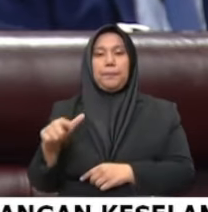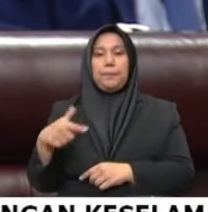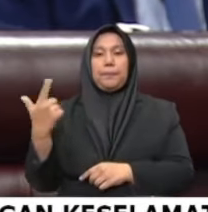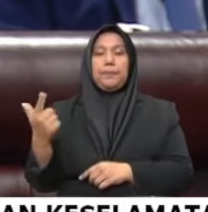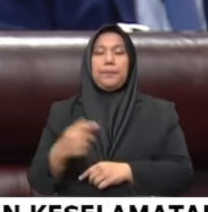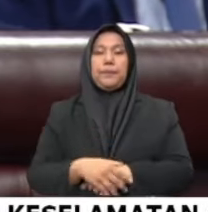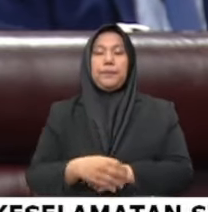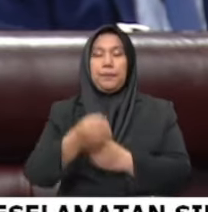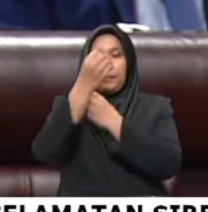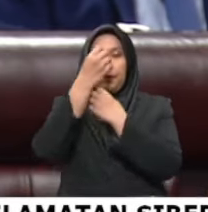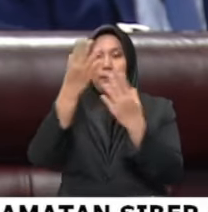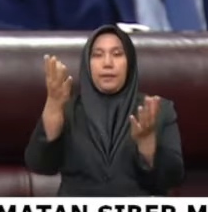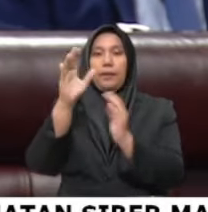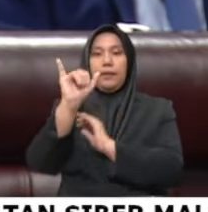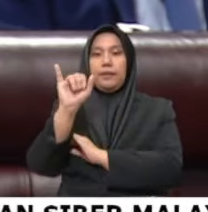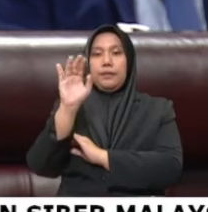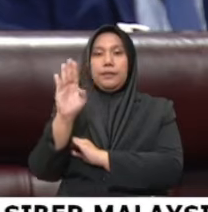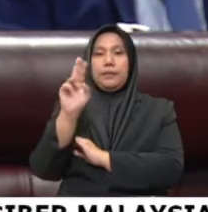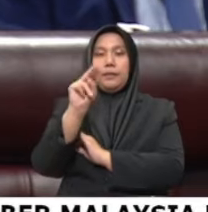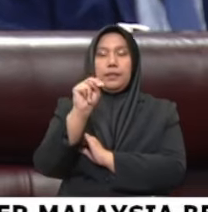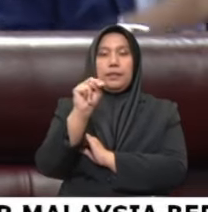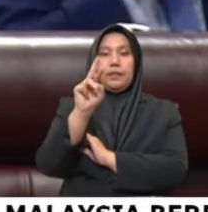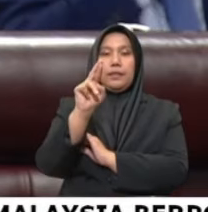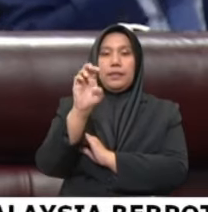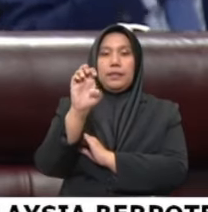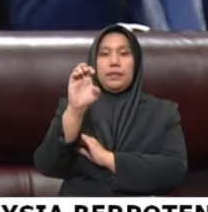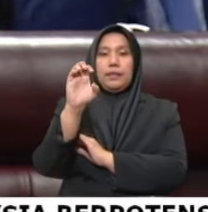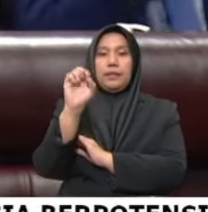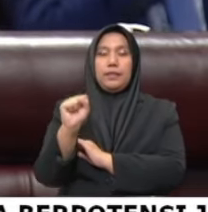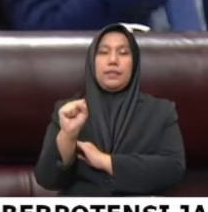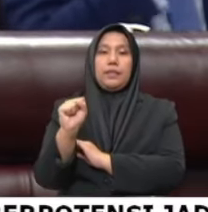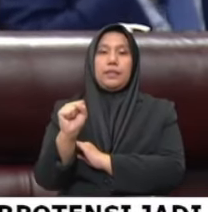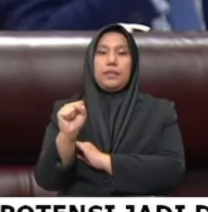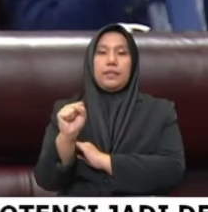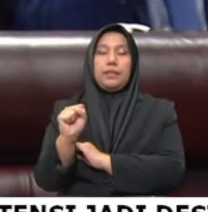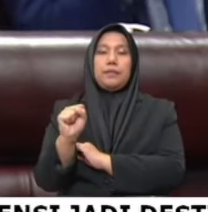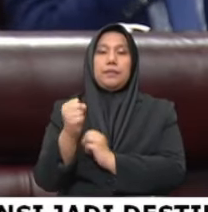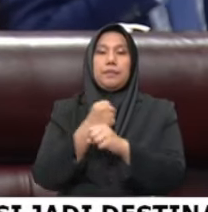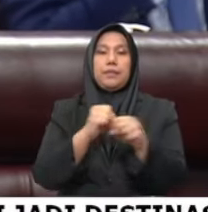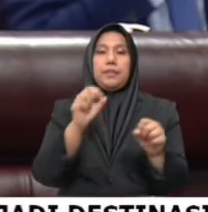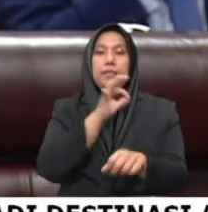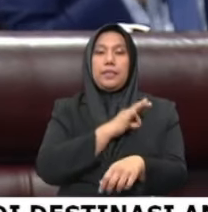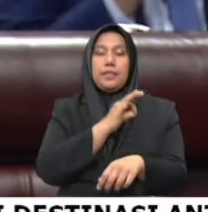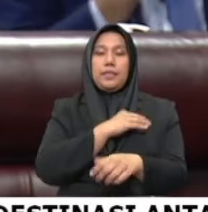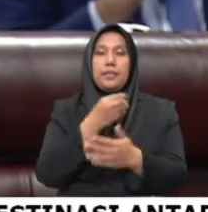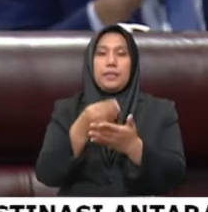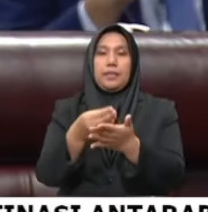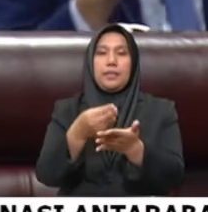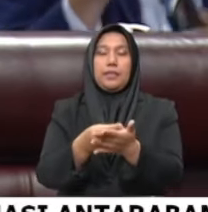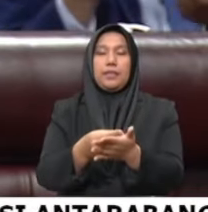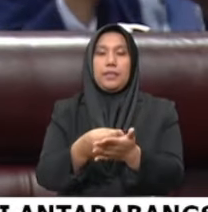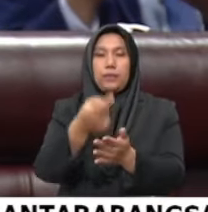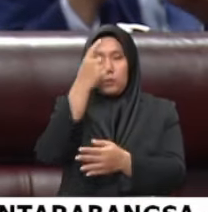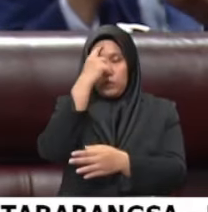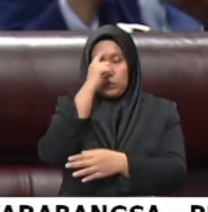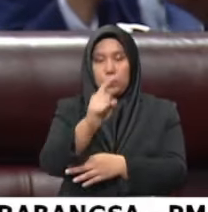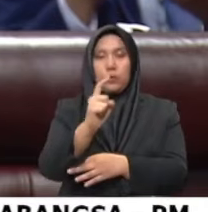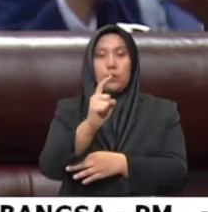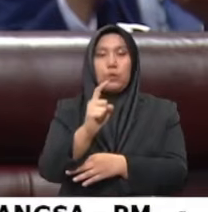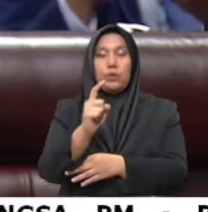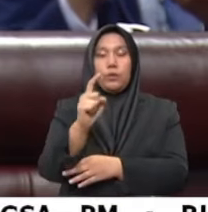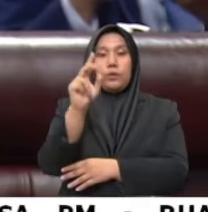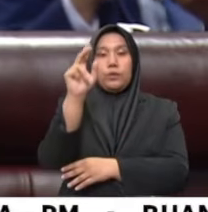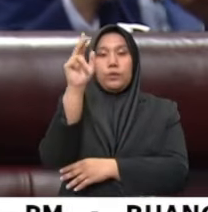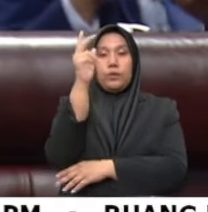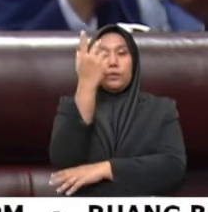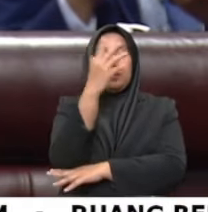Ahli Yang Berhormat, NRES menyediakan insentif kewangan bagi konservasi biodiversiti dan hutan ataupun yang dipanggil